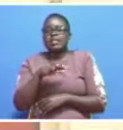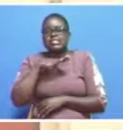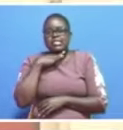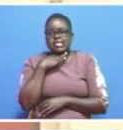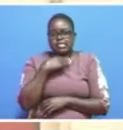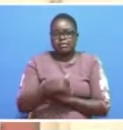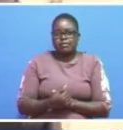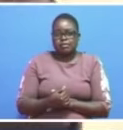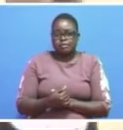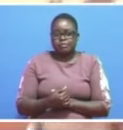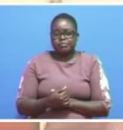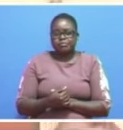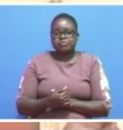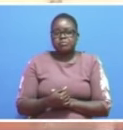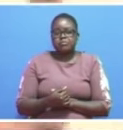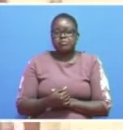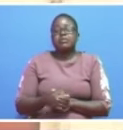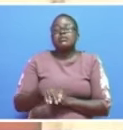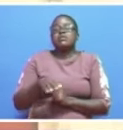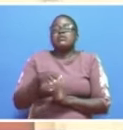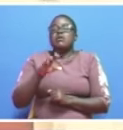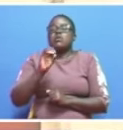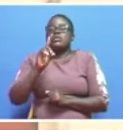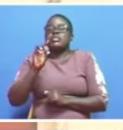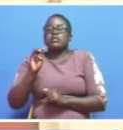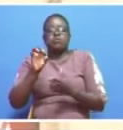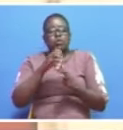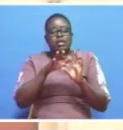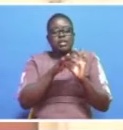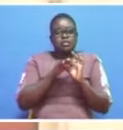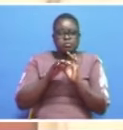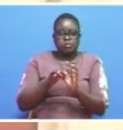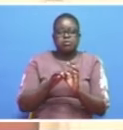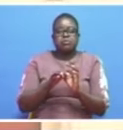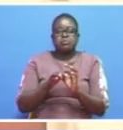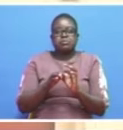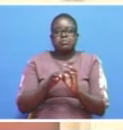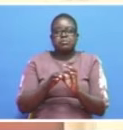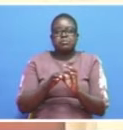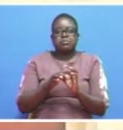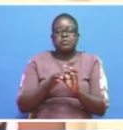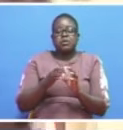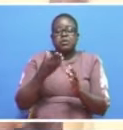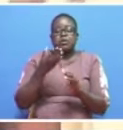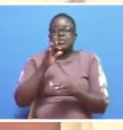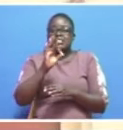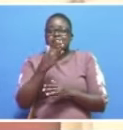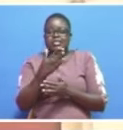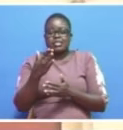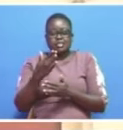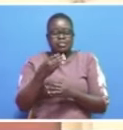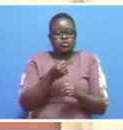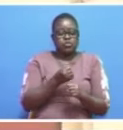madhayo. Hiyo kiti ya itaombwa na chama cha ODM ama Azimio itaombwa na serikali. So ni mambo matatu tu